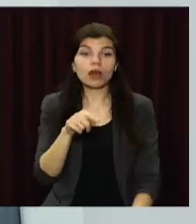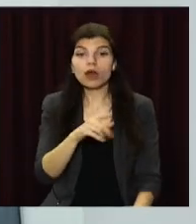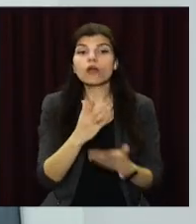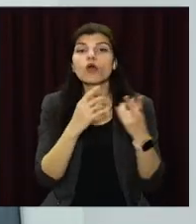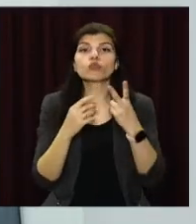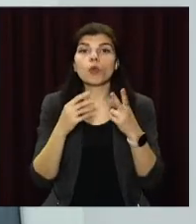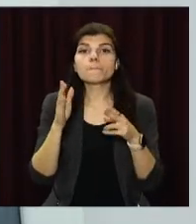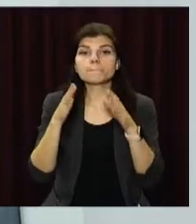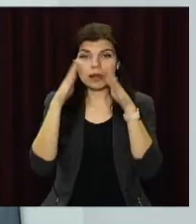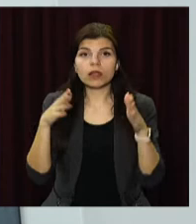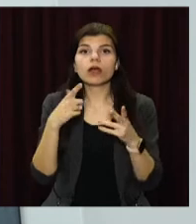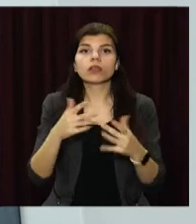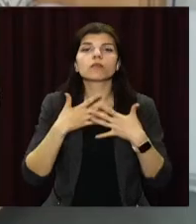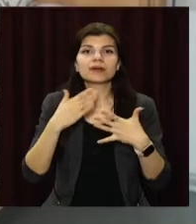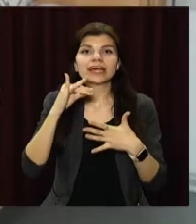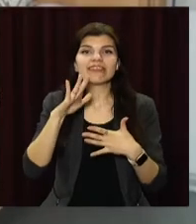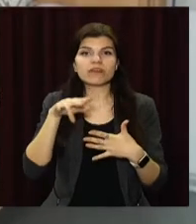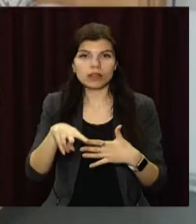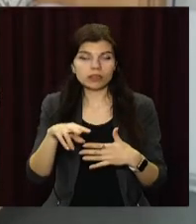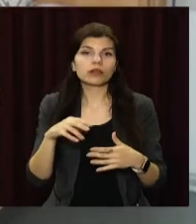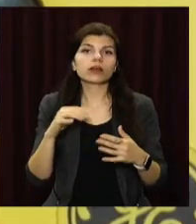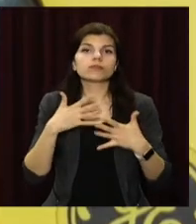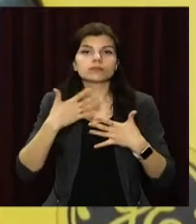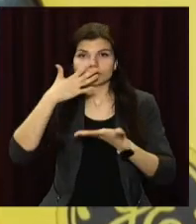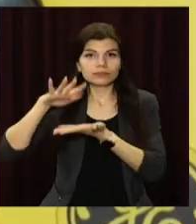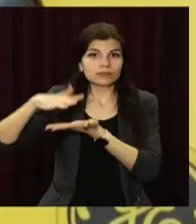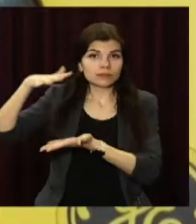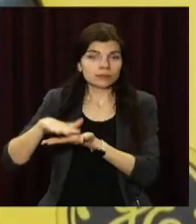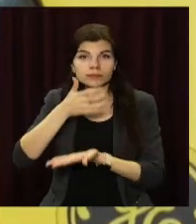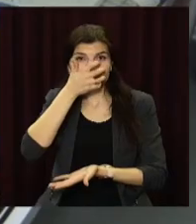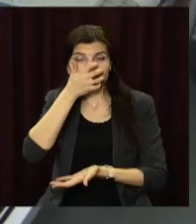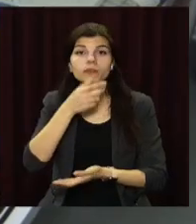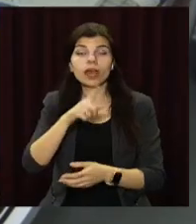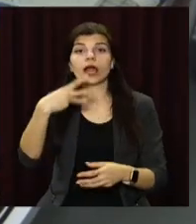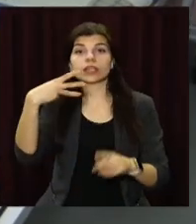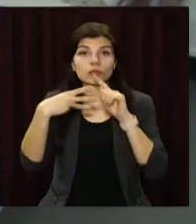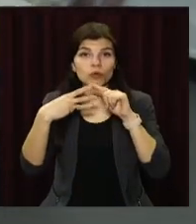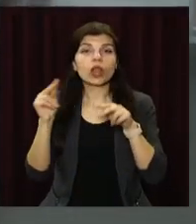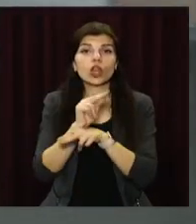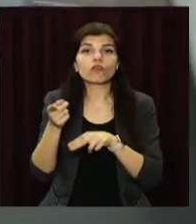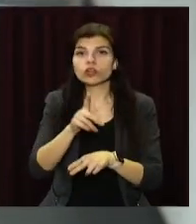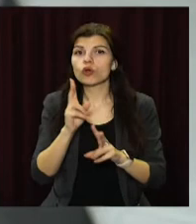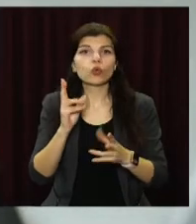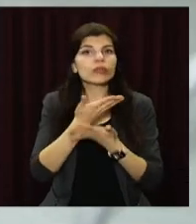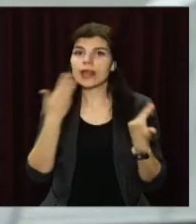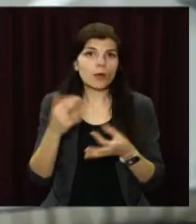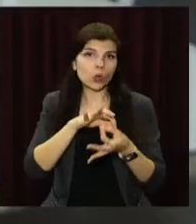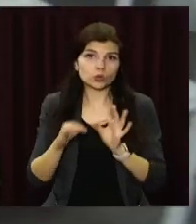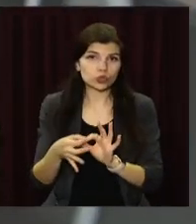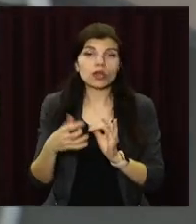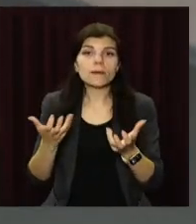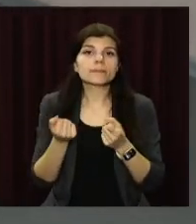яким знадобляться апарати ШВЛ та кисневі концентратори. А вже на 3-му поверсі лікуватимуть тих, хто не має ускладнень.